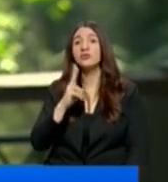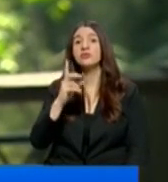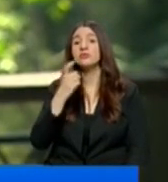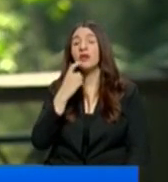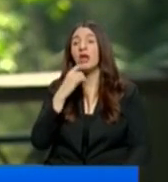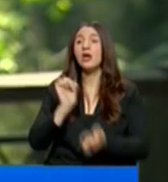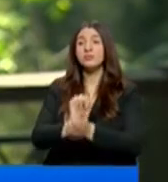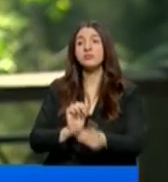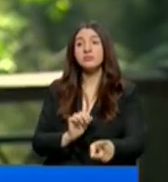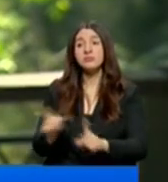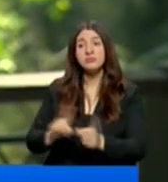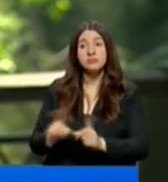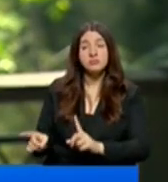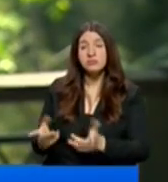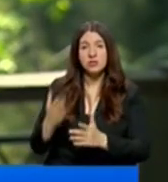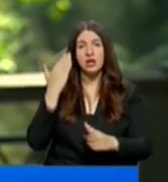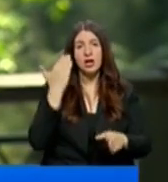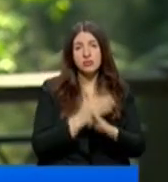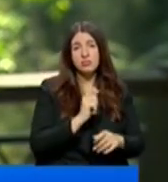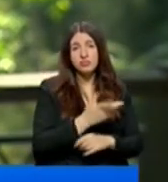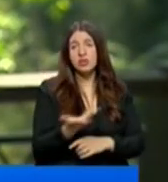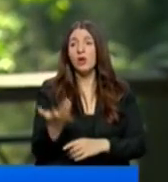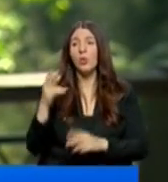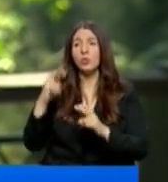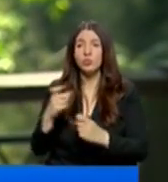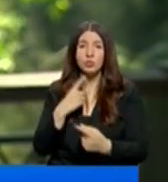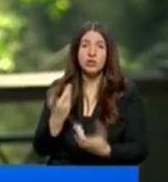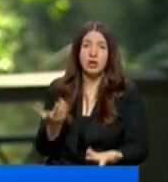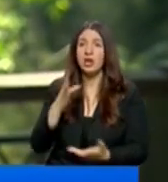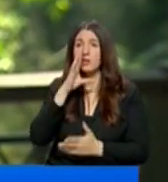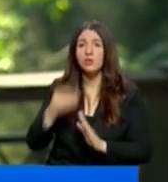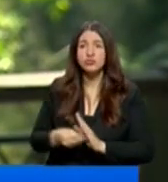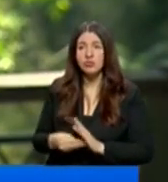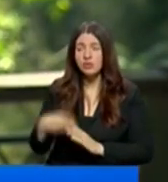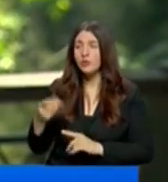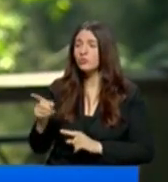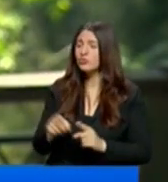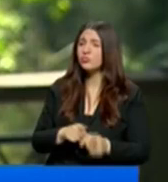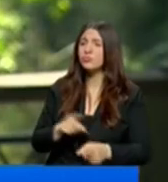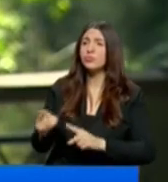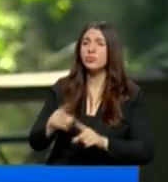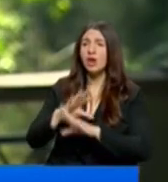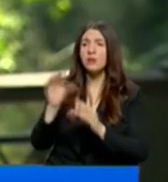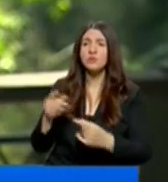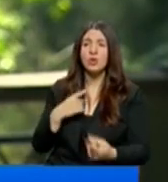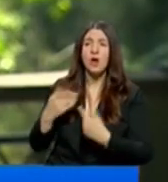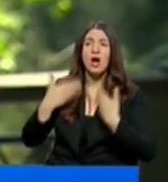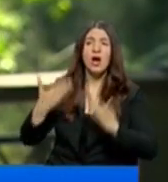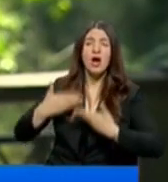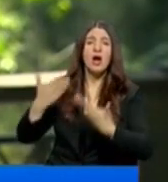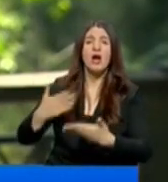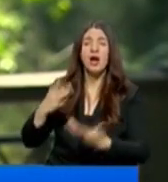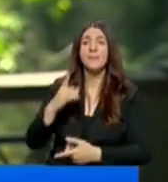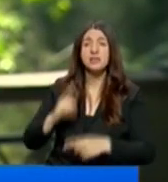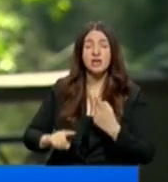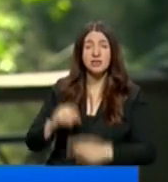içeride yatacaksın. Ne yapacak? Anlaşma yapacaklar. Anlaşma yapacaklar. Oturacak, konuşacak. Kime rüşvet verdi, şudur, budur. Bütün bunların hepsini anlatacak.